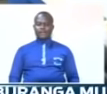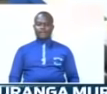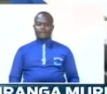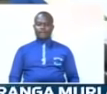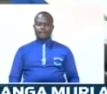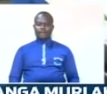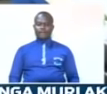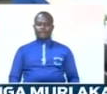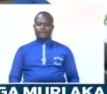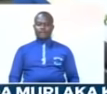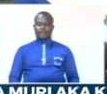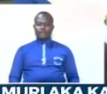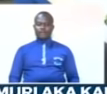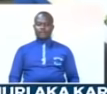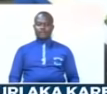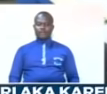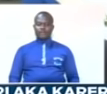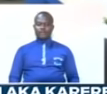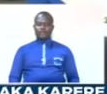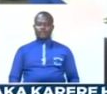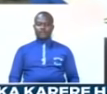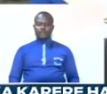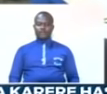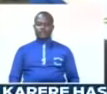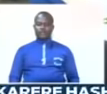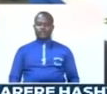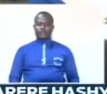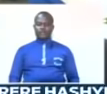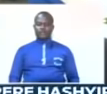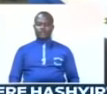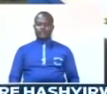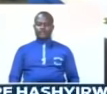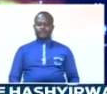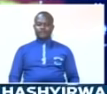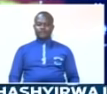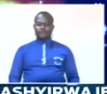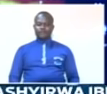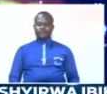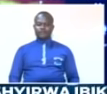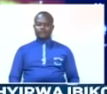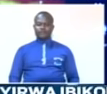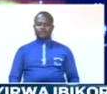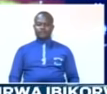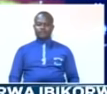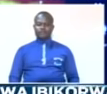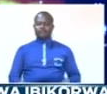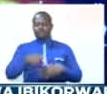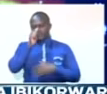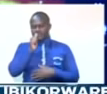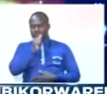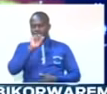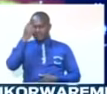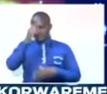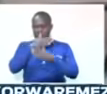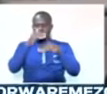Kigali à Gisenyi, j'ai vu la cohabitation de l'agriculture avec la population. Na umunyamabanga wa leta